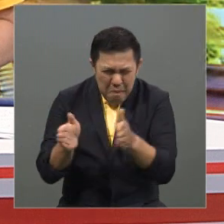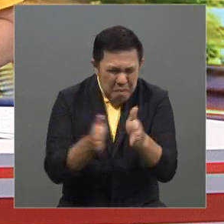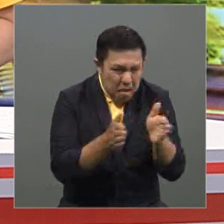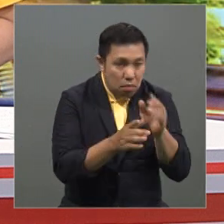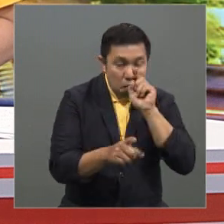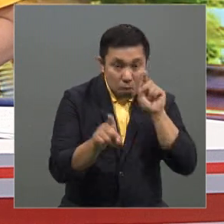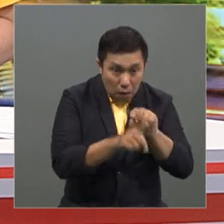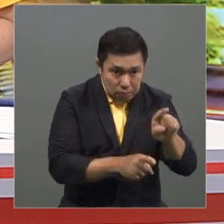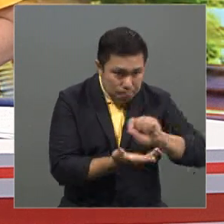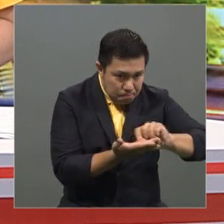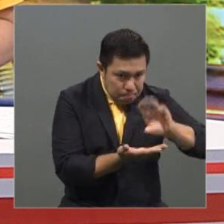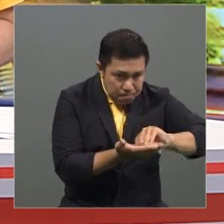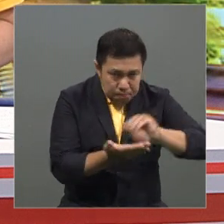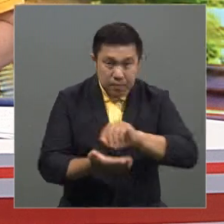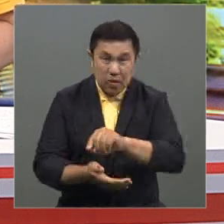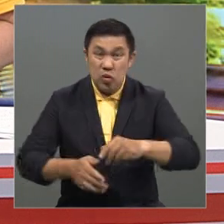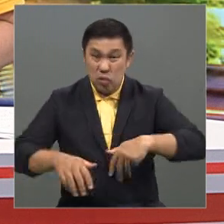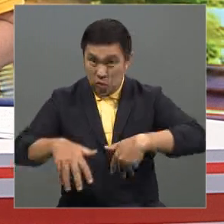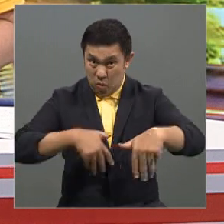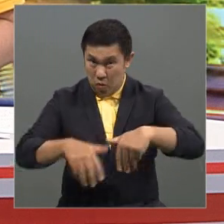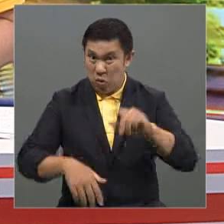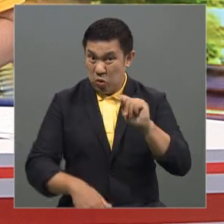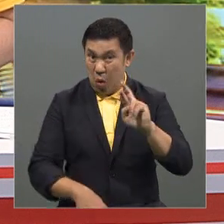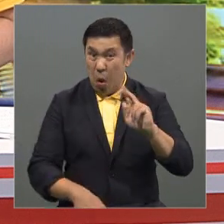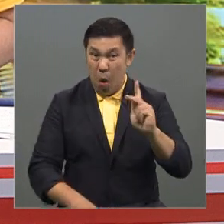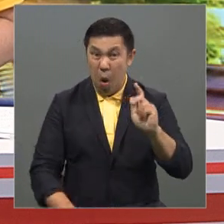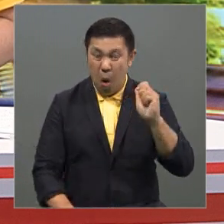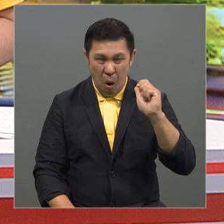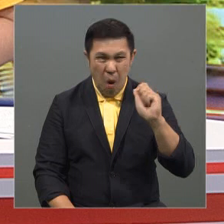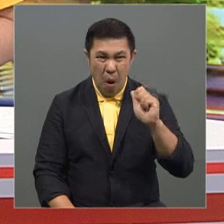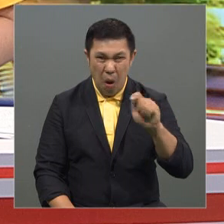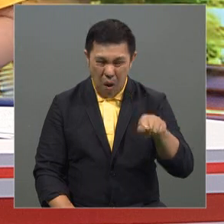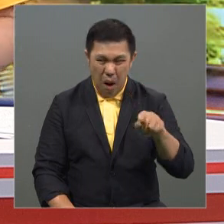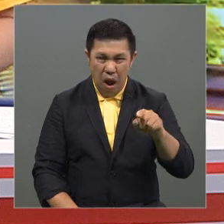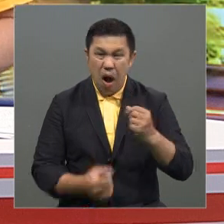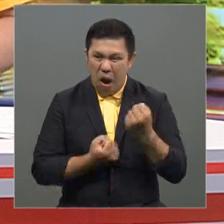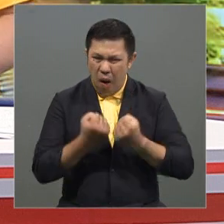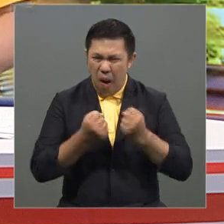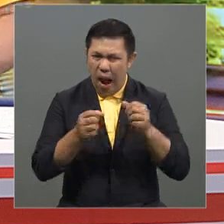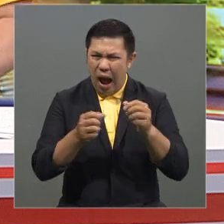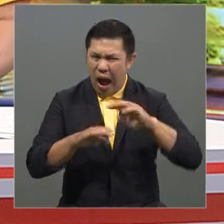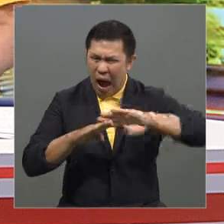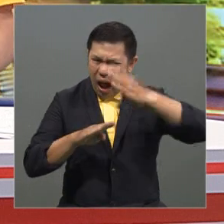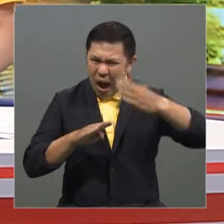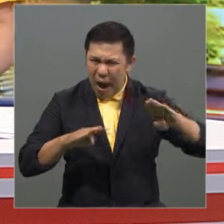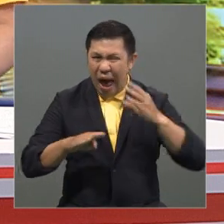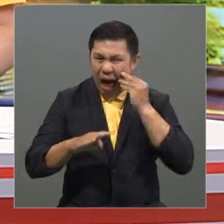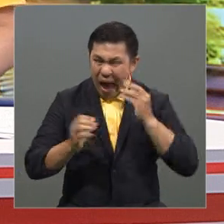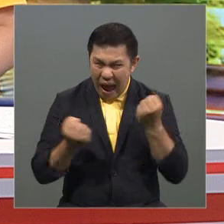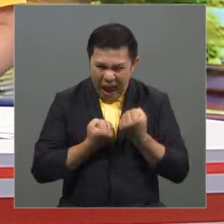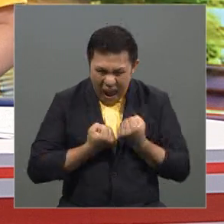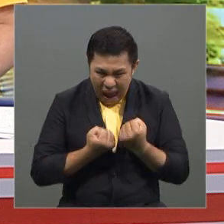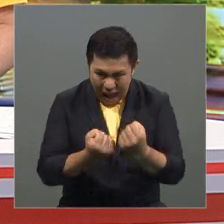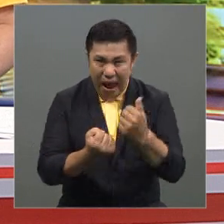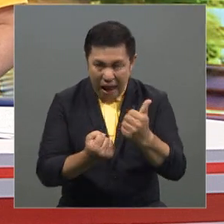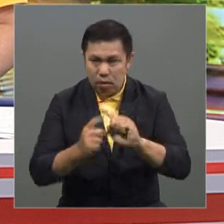ทางผู้ว่าเนี่ยบอกว่าจริงๆที่ชุมชนตรอกโพเนี่ยยังดีกว่าอีกหลายๆชุมชนที่นี่เหมือนรถกระบะคันเล็กๆยังเข้าได้แต่บางชุมชนเข้าไม่